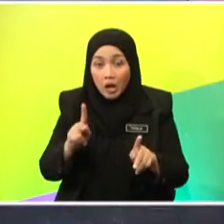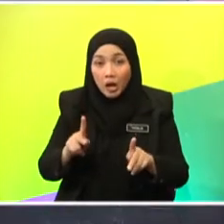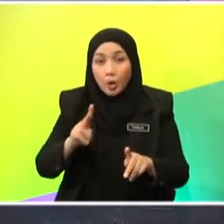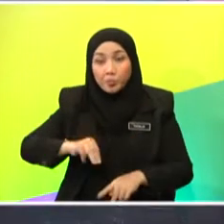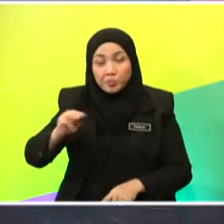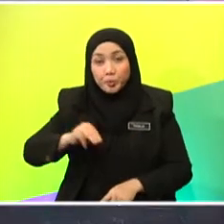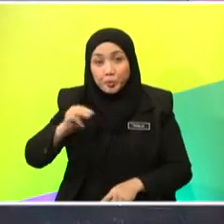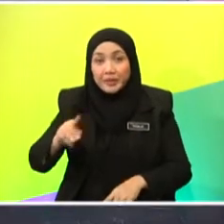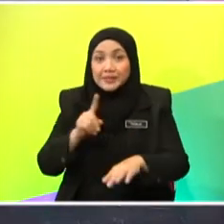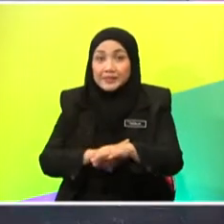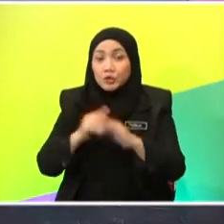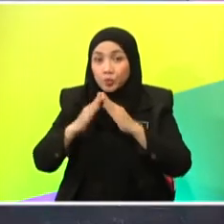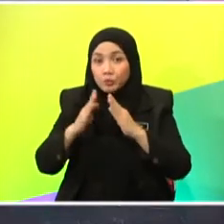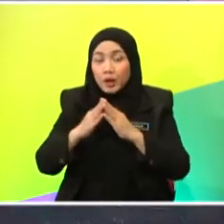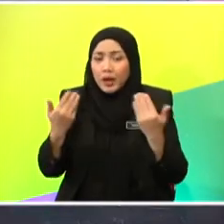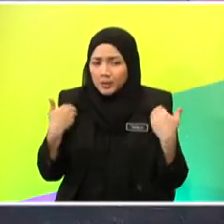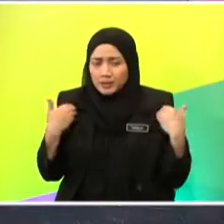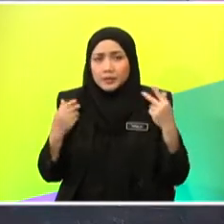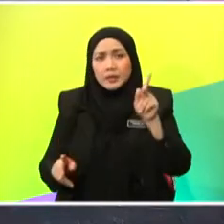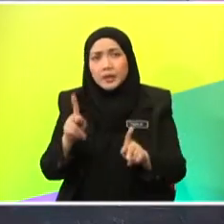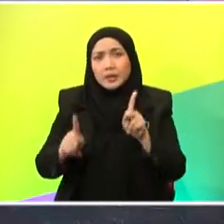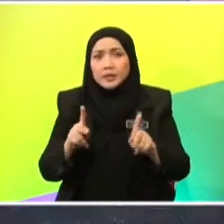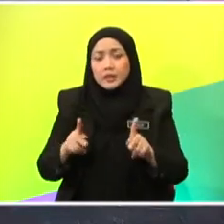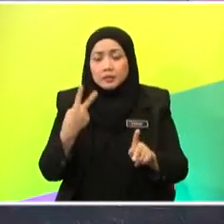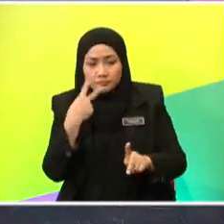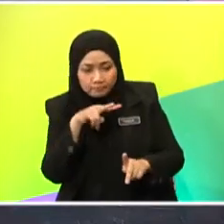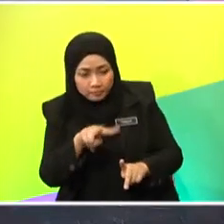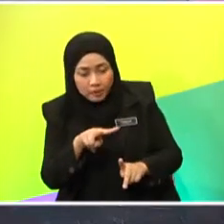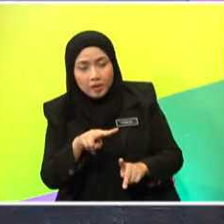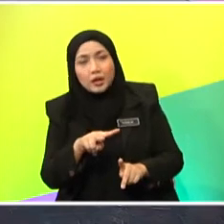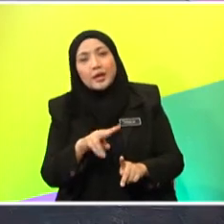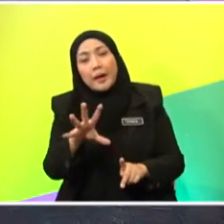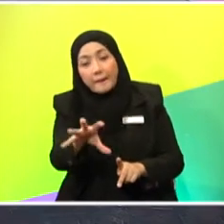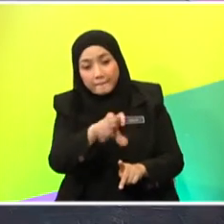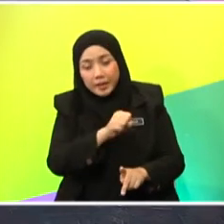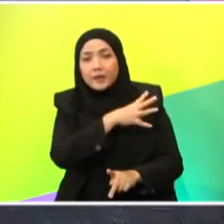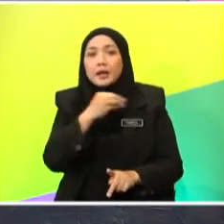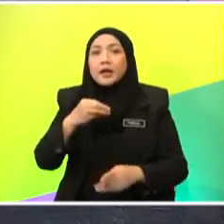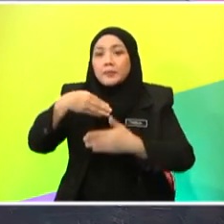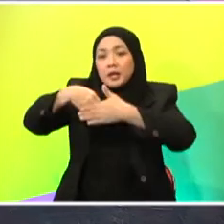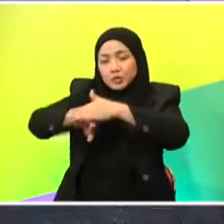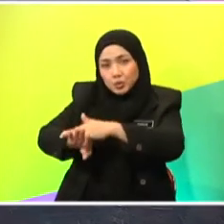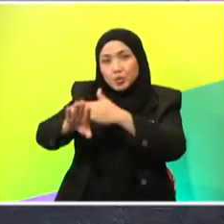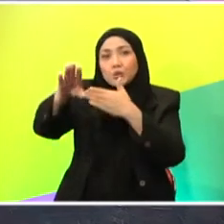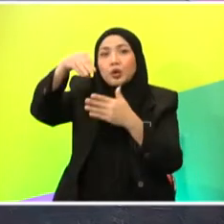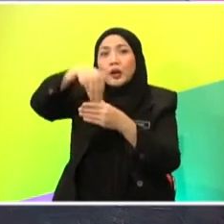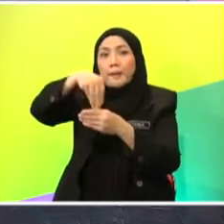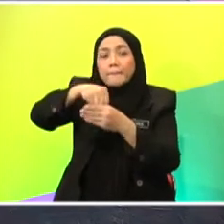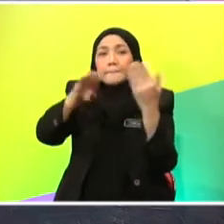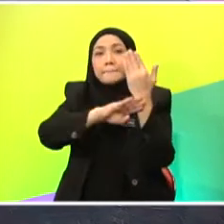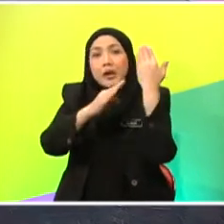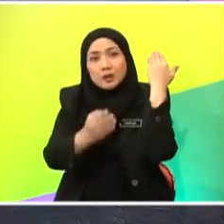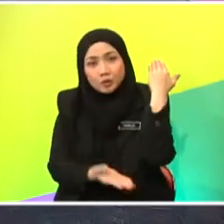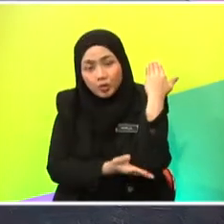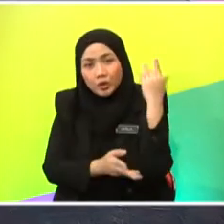ada juga kereta bila kita kemas masukkan ke dalam bakul crete Oke Ceko batu ya juga Ah